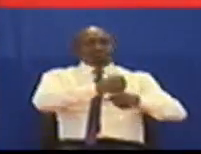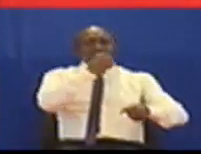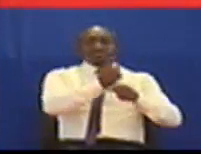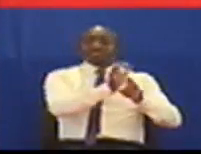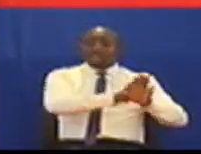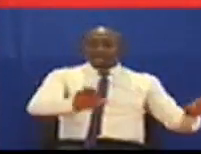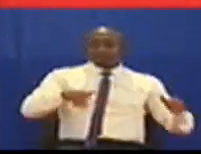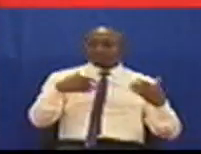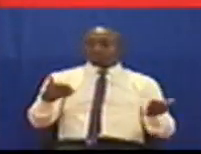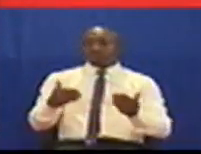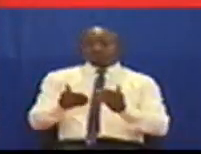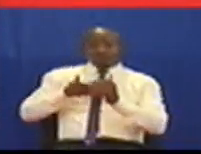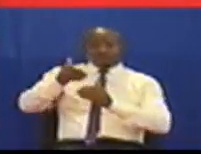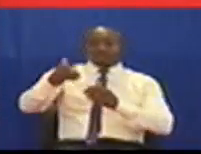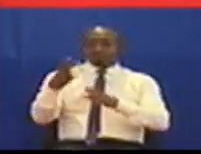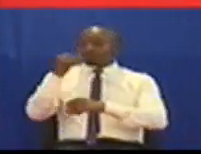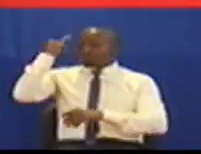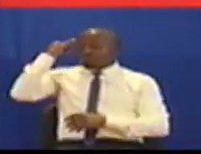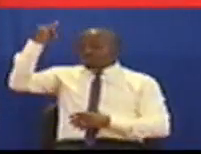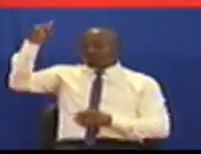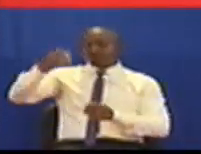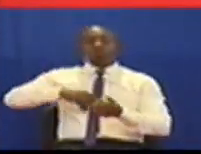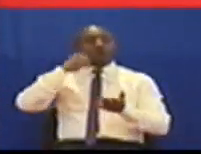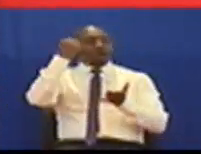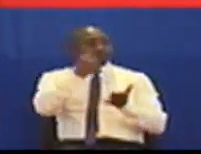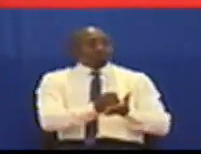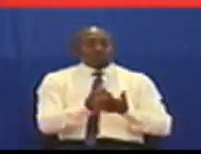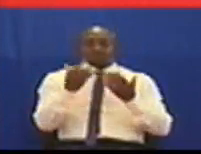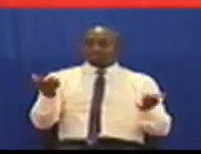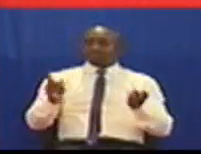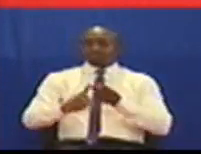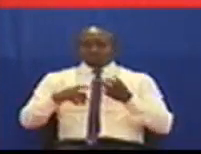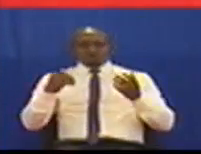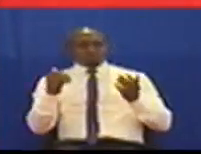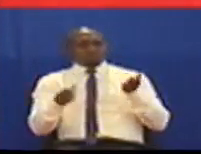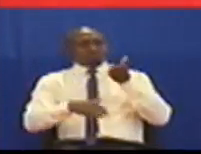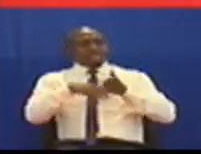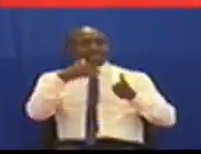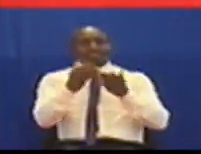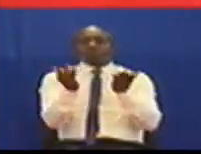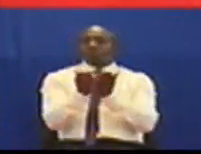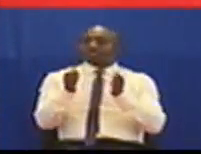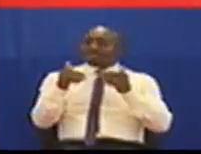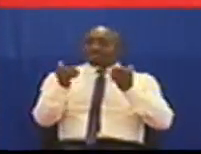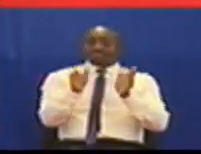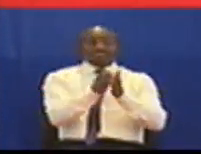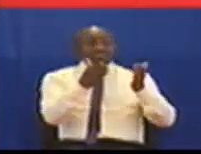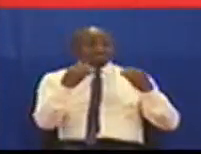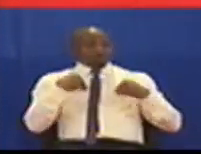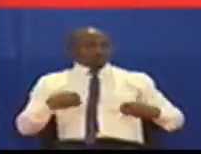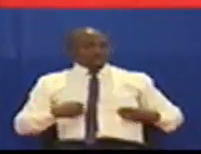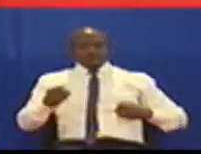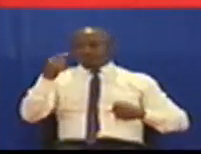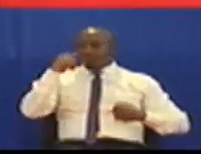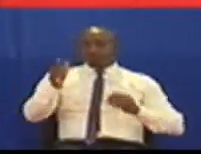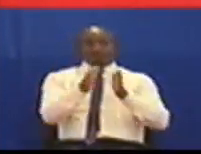kwa ubunifu uliotokea baadaye, tukaamua kwamba basi tuje na shule ya sekondari. Mmeona kwenye magazeti, karibuni mkaone